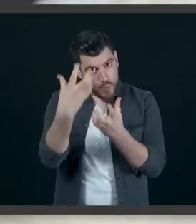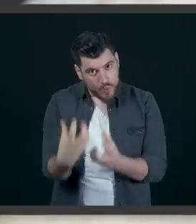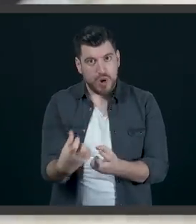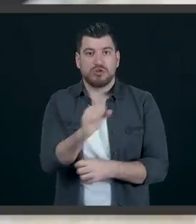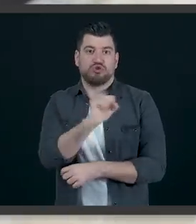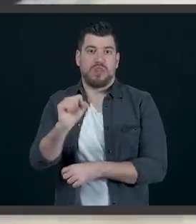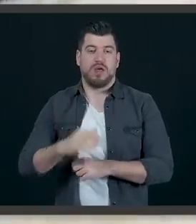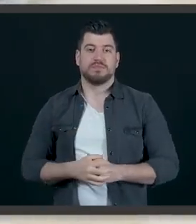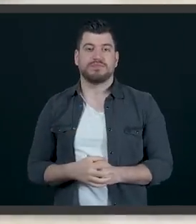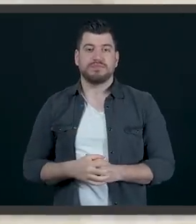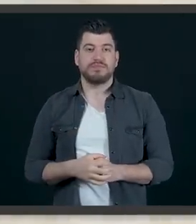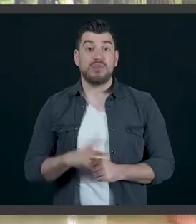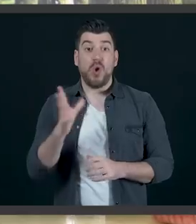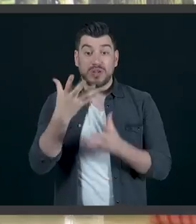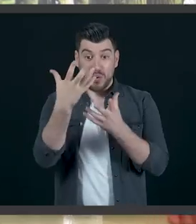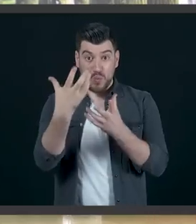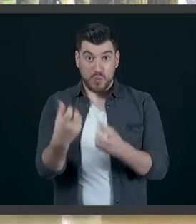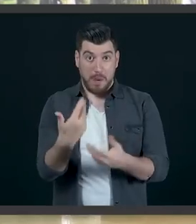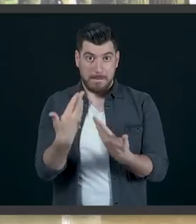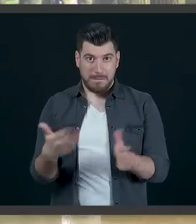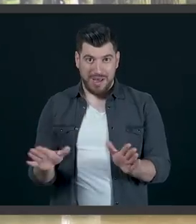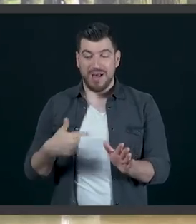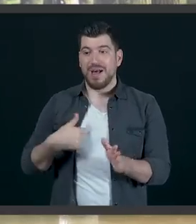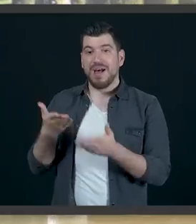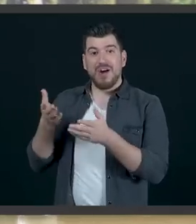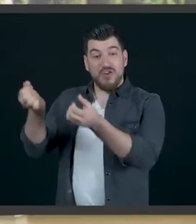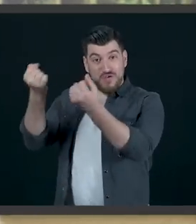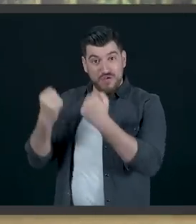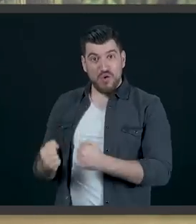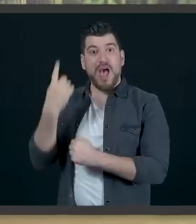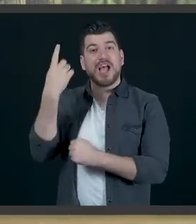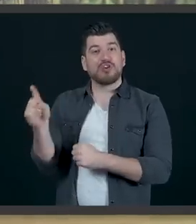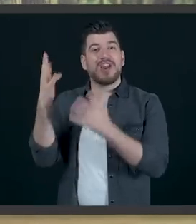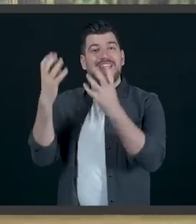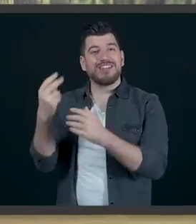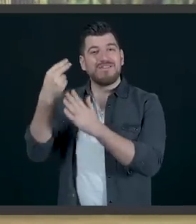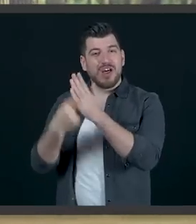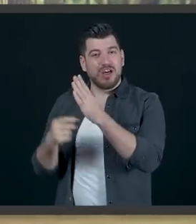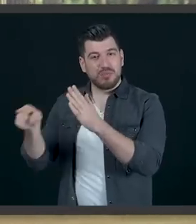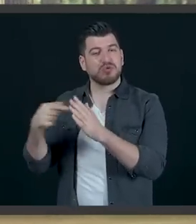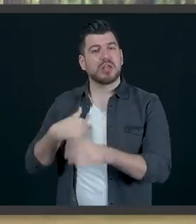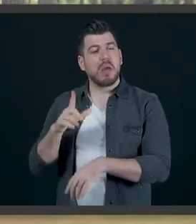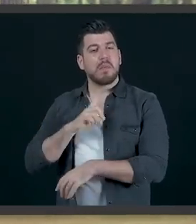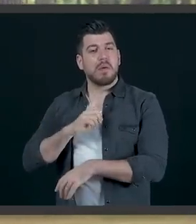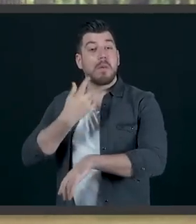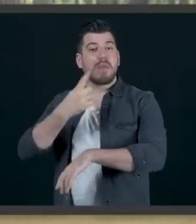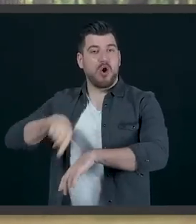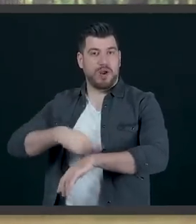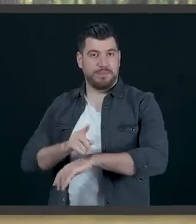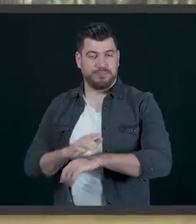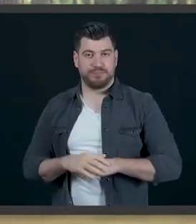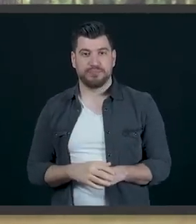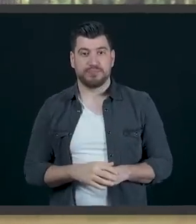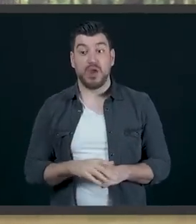ρουφήξει. Με το που ρουφήξει, έχουμε προθερμασμένο το φούρνο μας στους 190 βαθμούς και ρίχνουμε μέσα και ψήνουμε για μία ώρα.